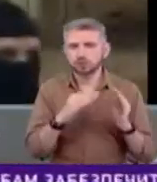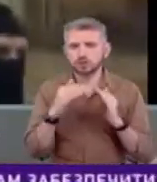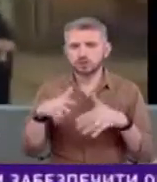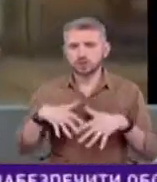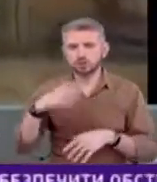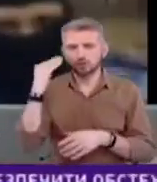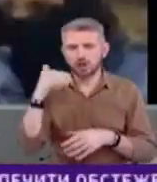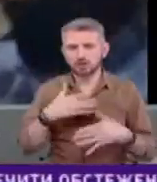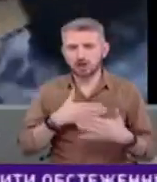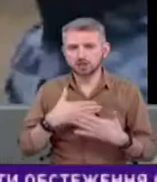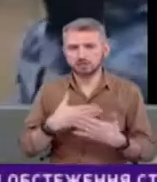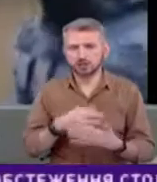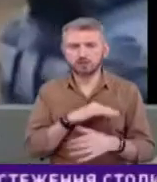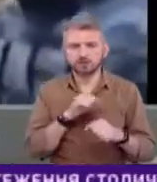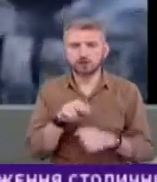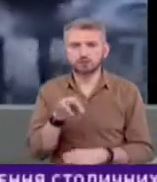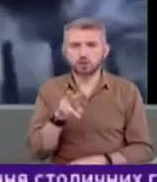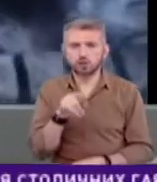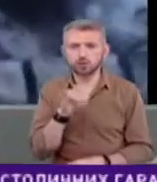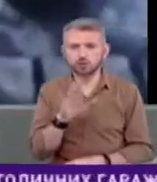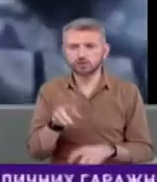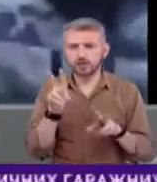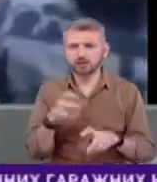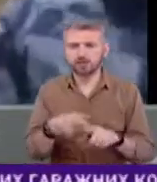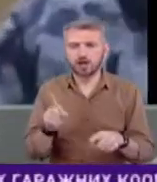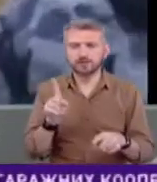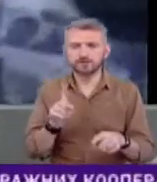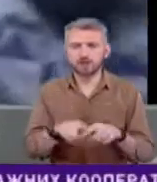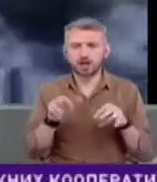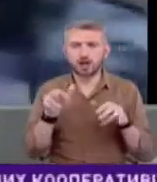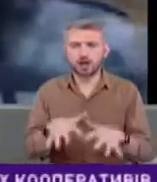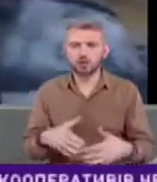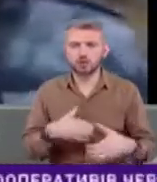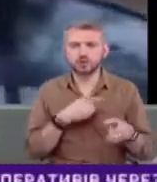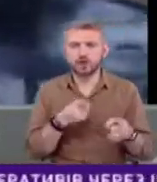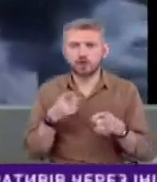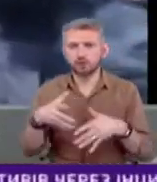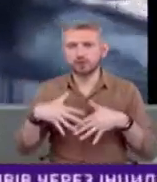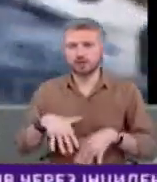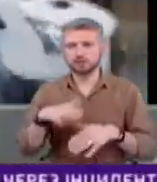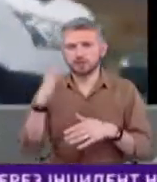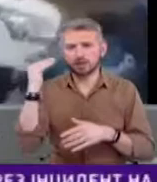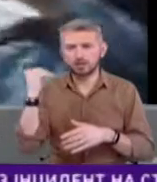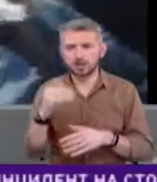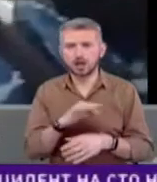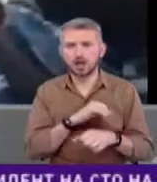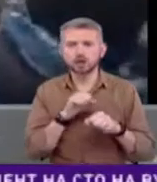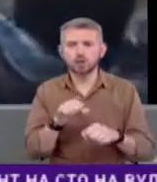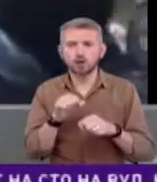кримсько-татарських активістів. Адвокат Микола Полозов назвав це акцією залякування кримських татар. Адвокатів